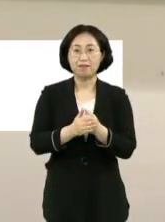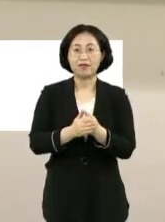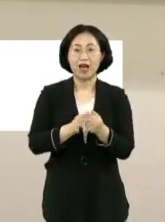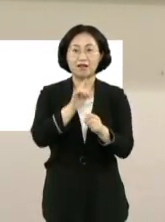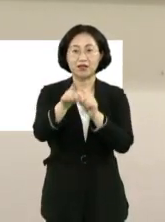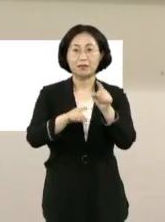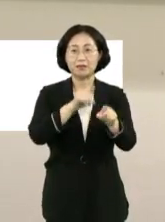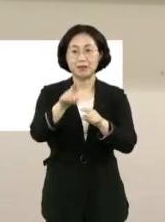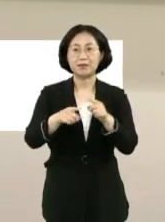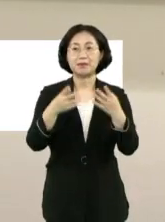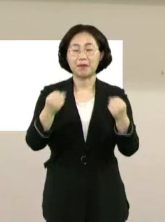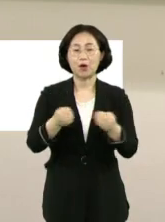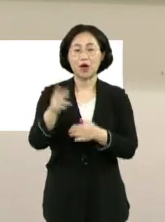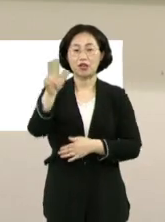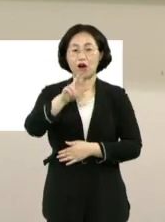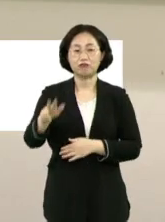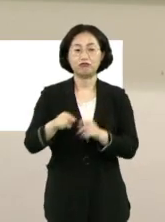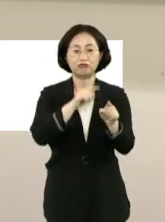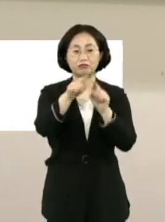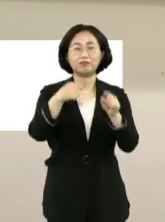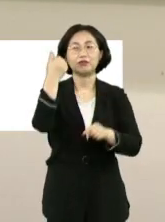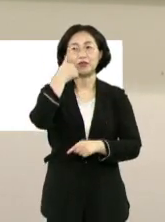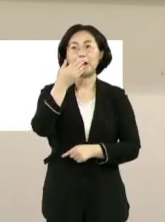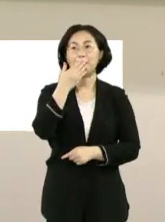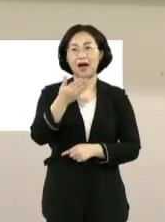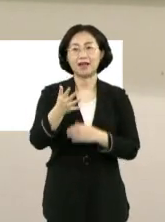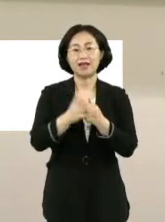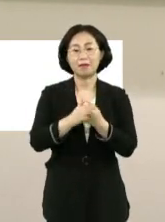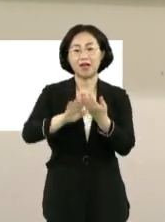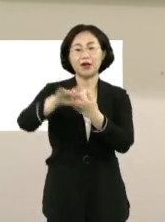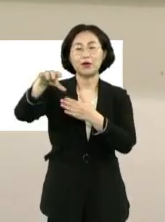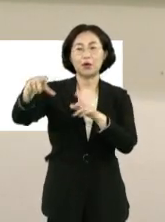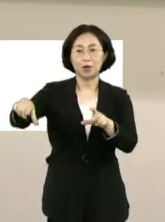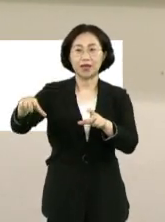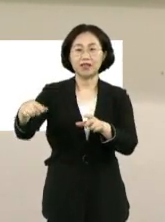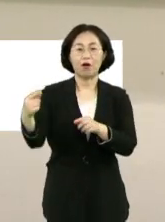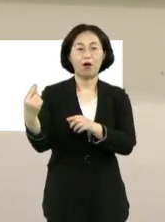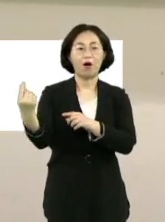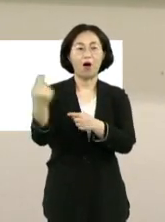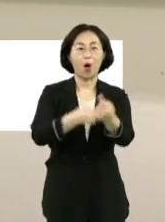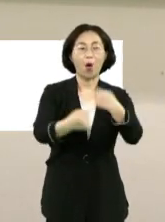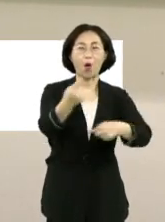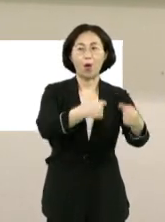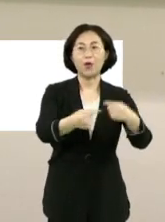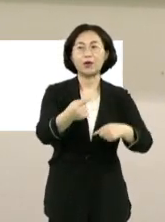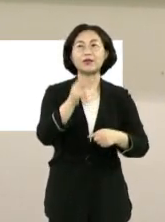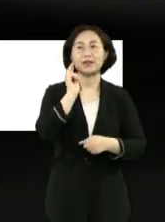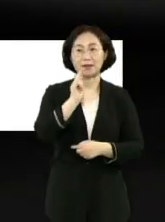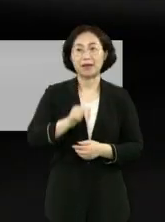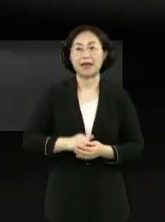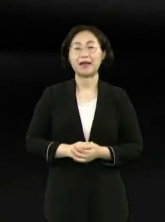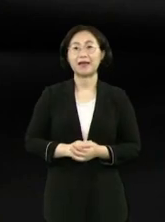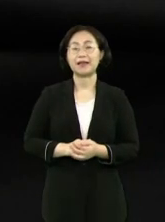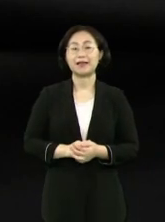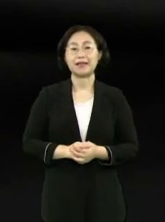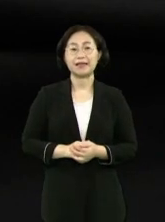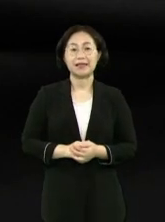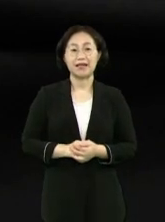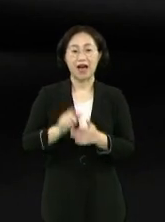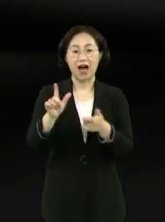증가했고요. 전국 청약이다 보니까 외지인 관심이 굉장히 많아져서 경쟁이 점점 심화되고 있습니다. 하루